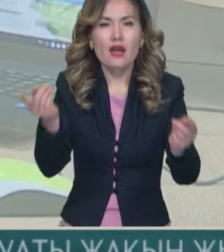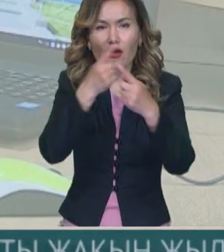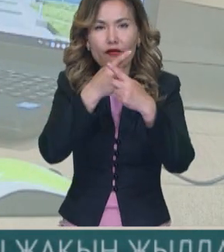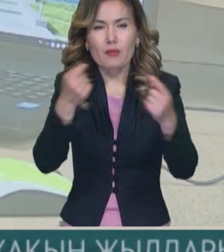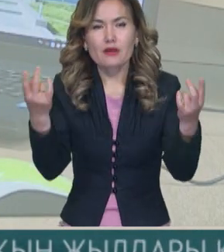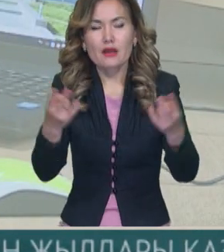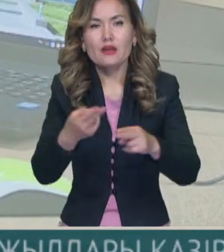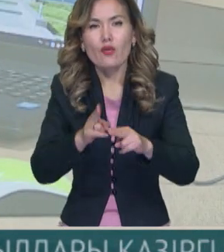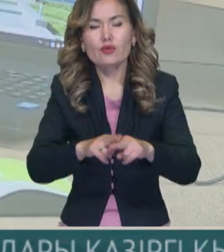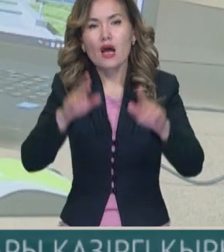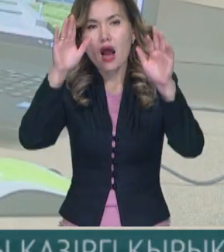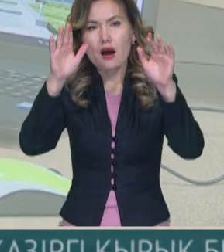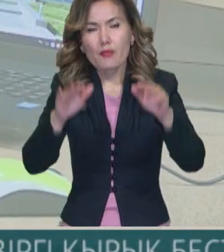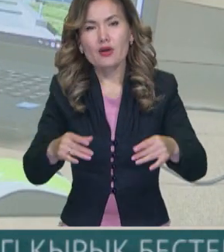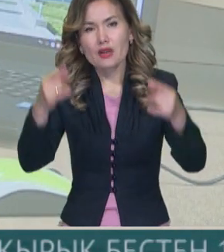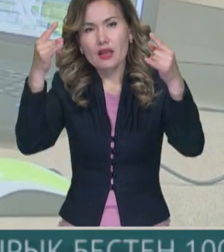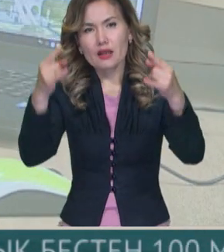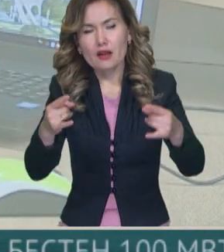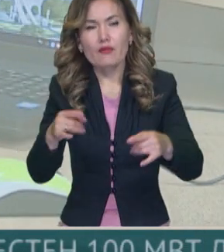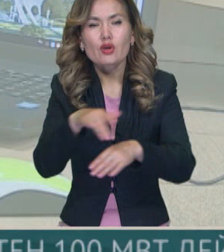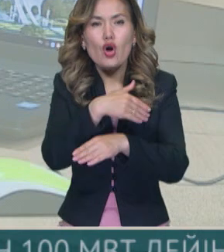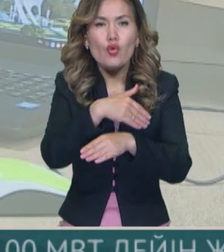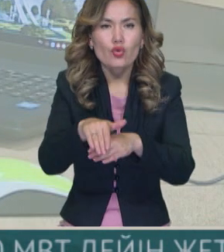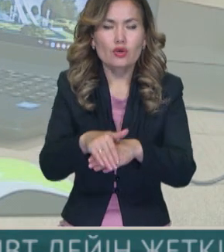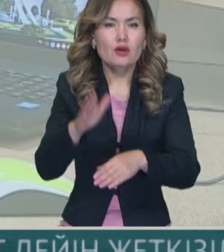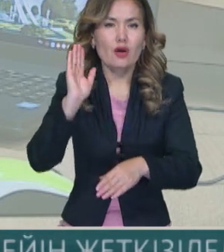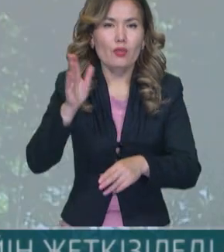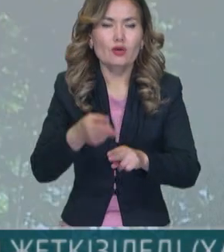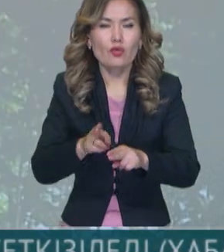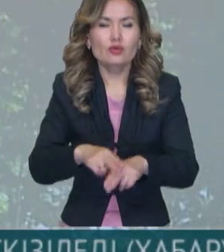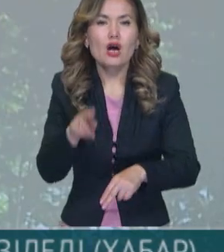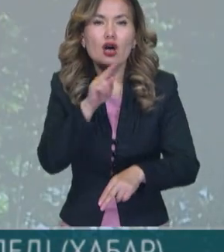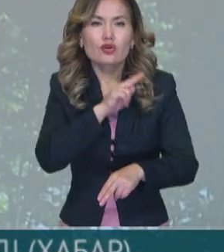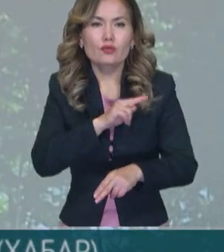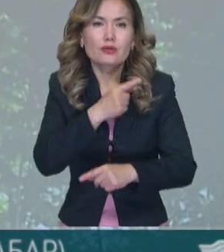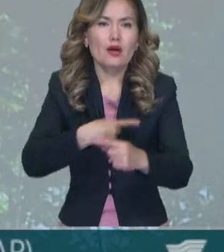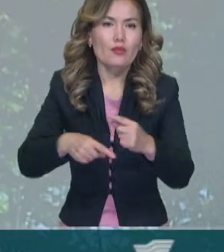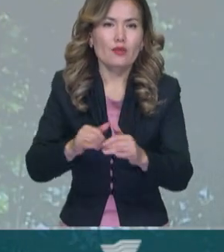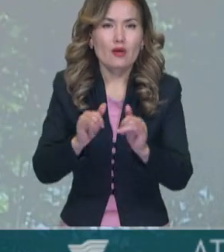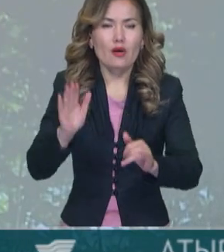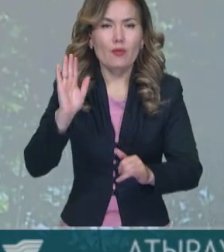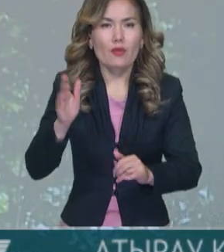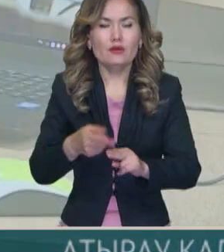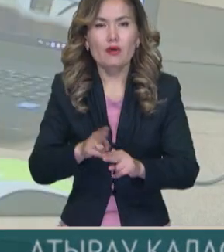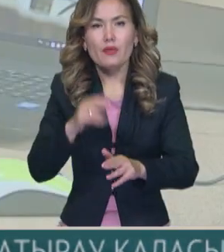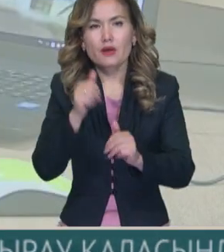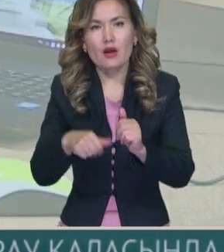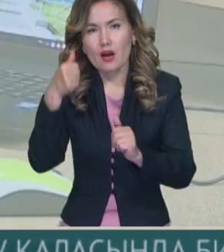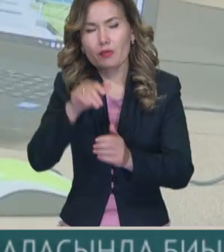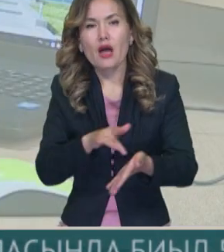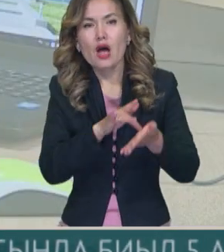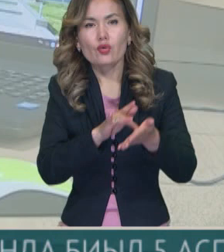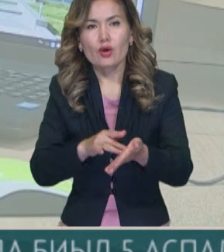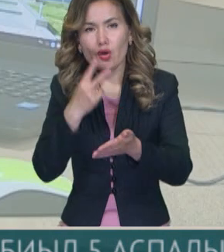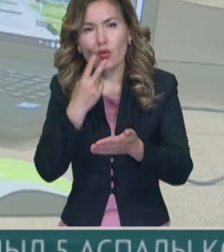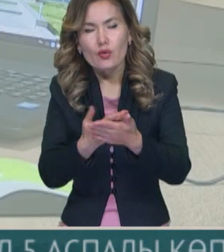Сонда жеке саяхатшылардан гөрі ұйымдасқан түрде сапар шегушілердің қатары көбейеді деген ойдамын. Жоспарымыз бойынша жыл сайын туризм